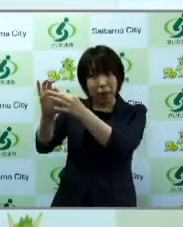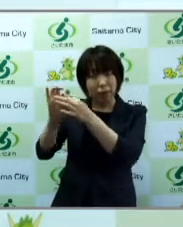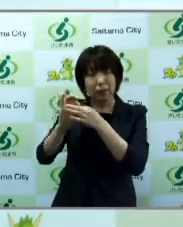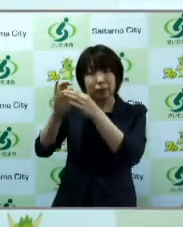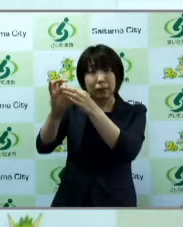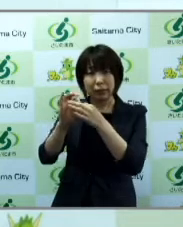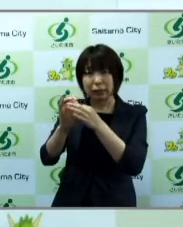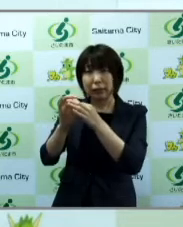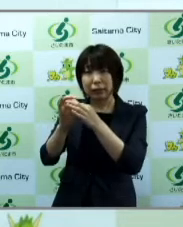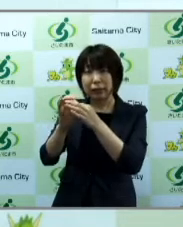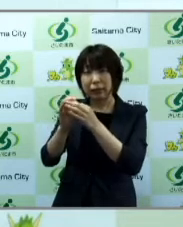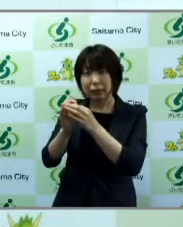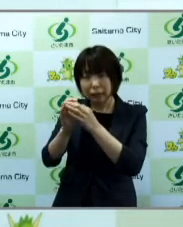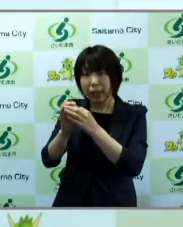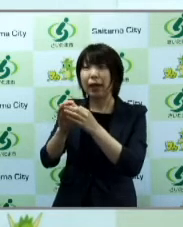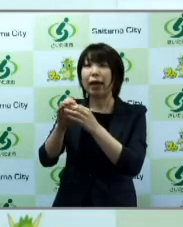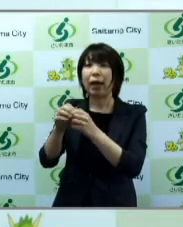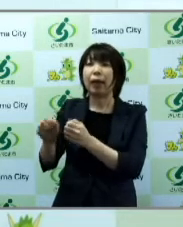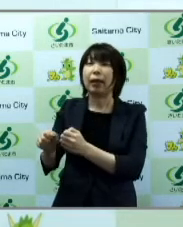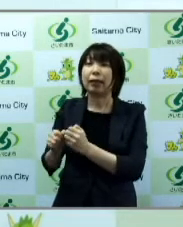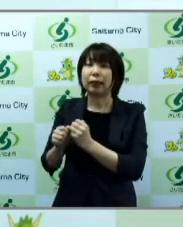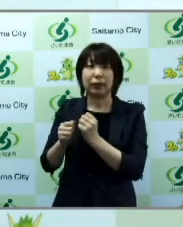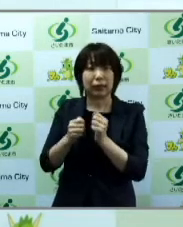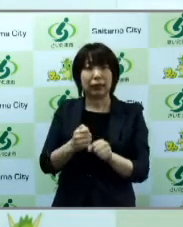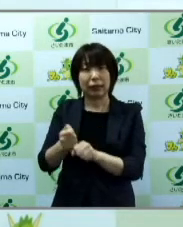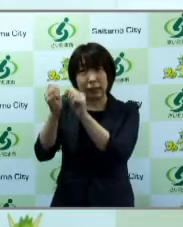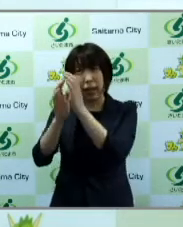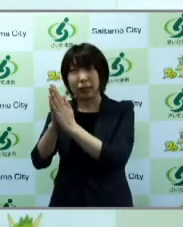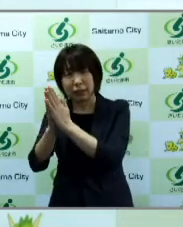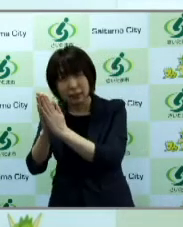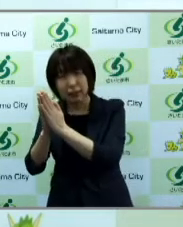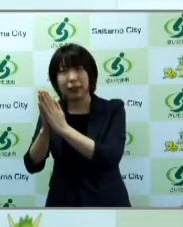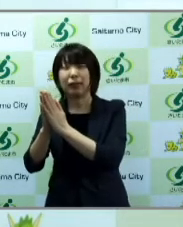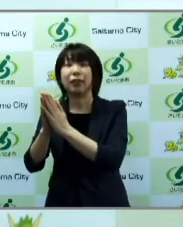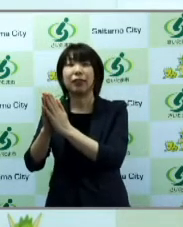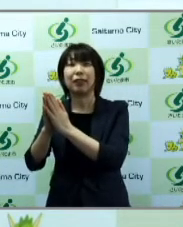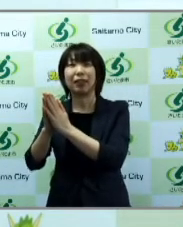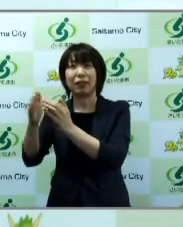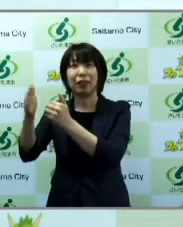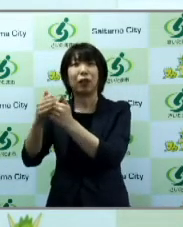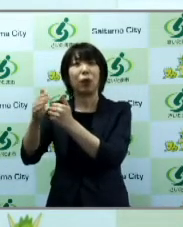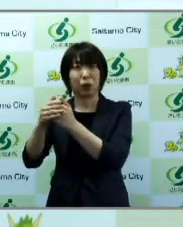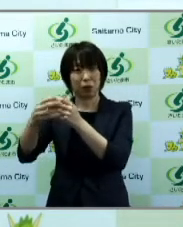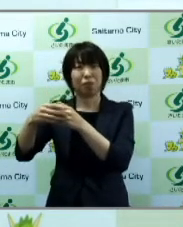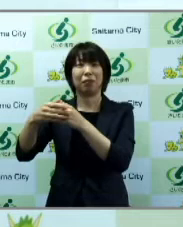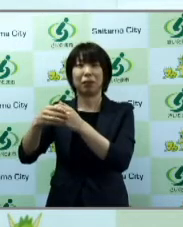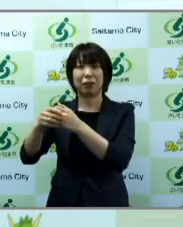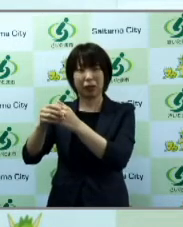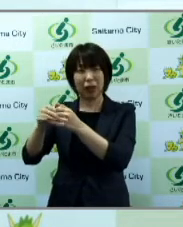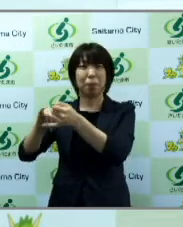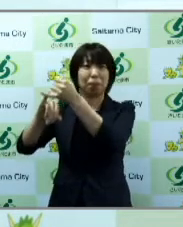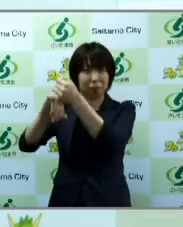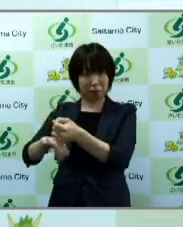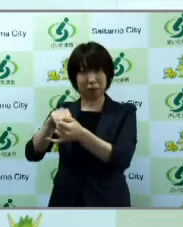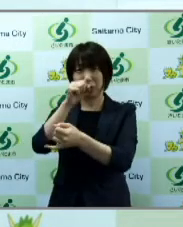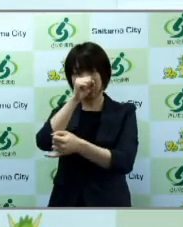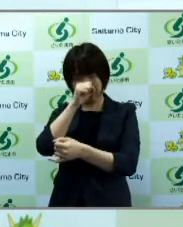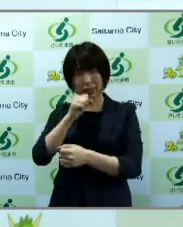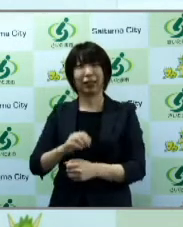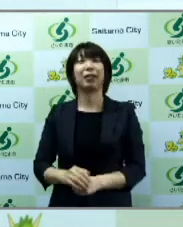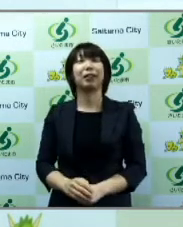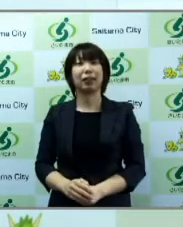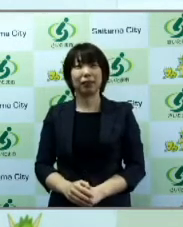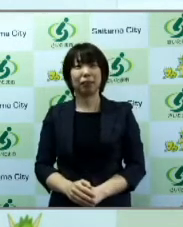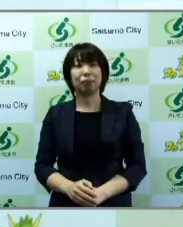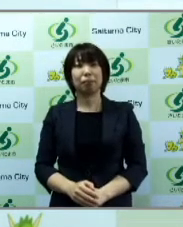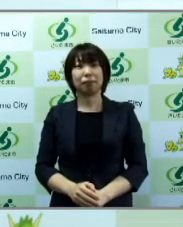まあ、お約束なりしていただけるとありがたいと、あるいはそういったことについて積極的にやっていただきたいというふうに思っております。そしてそのためにはやはり何